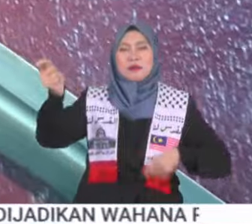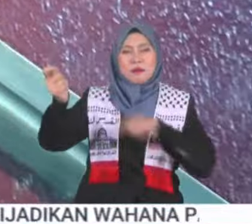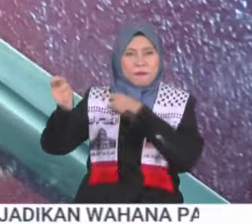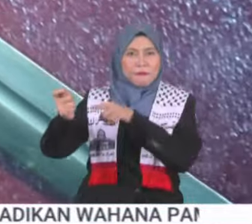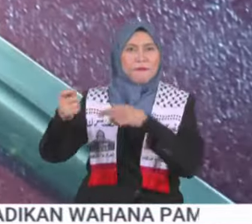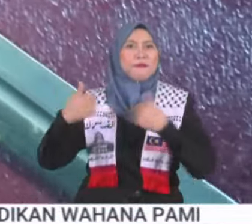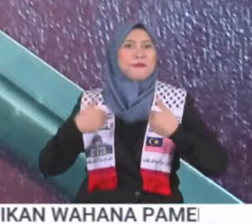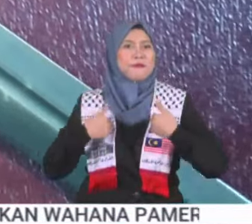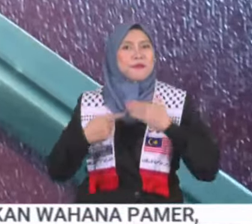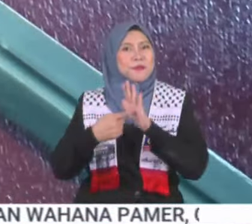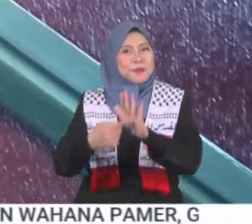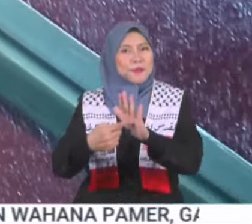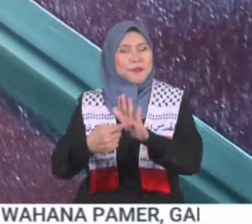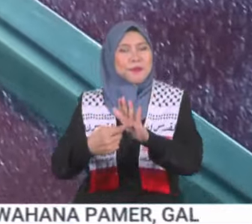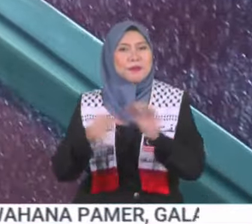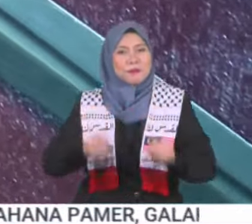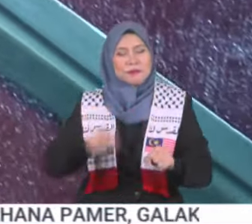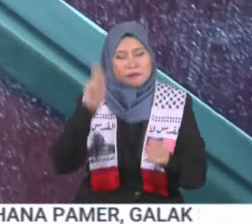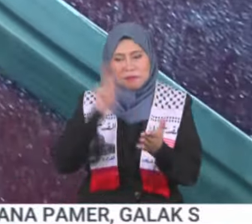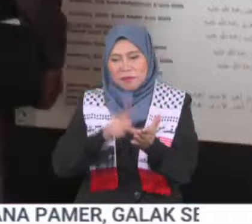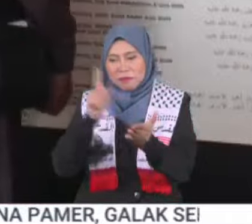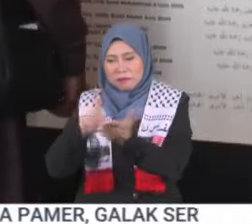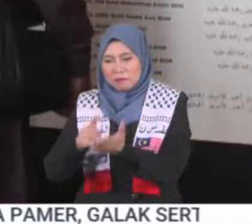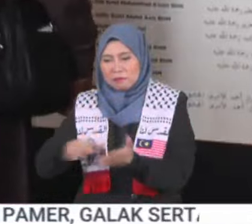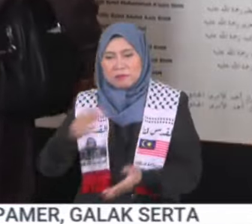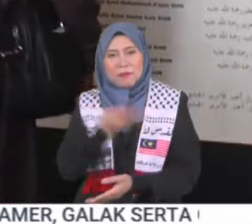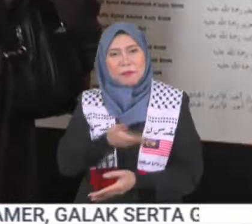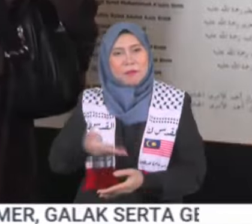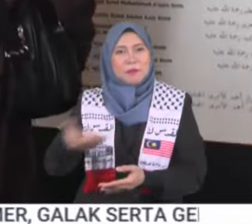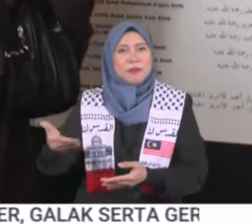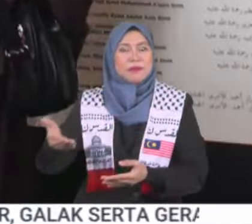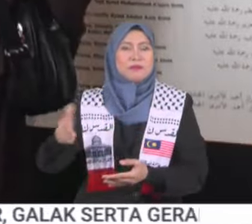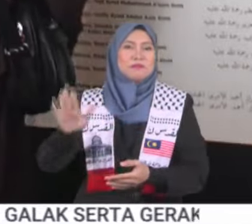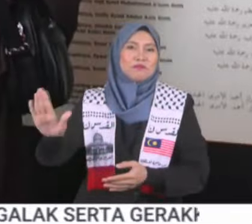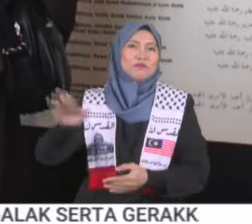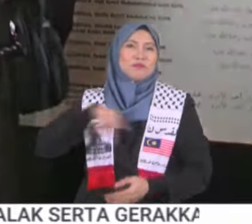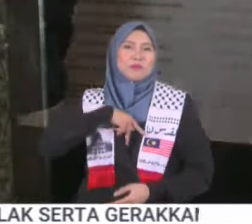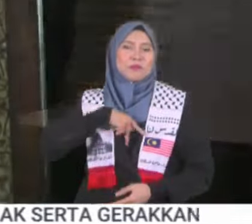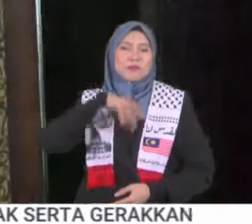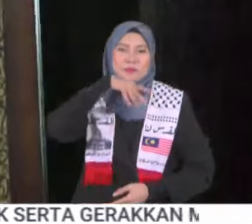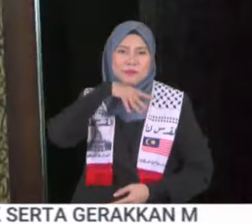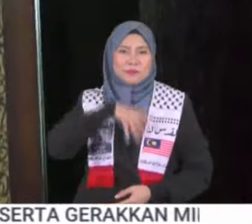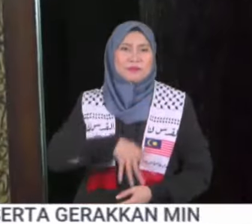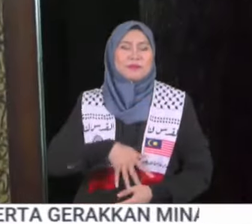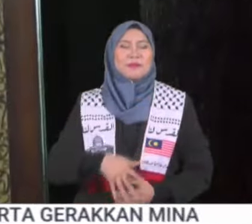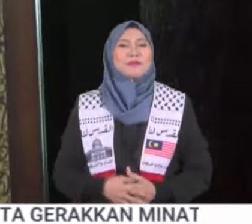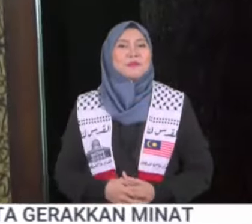kita boleh kenal lagi lah biografi Rasulullah lah.